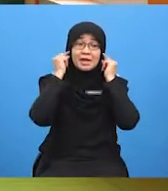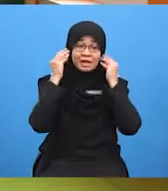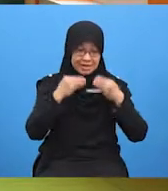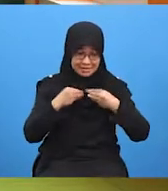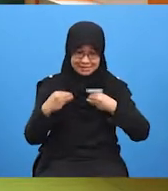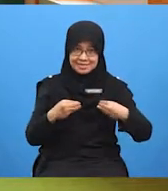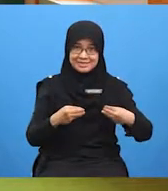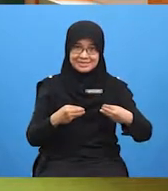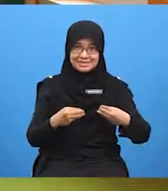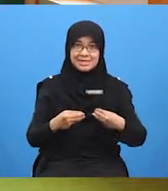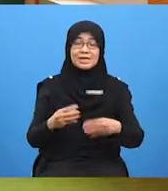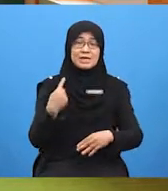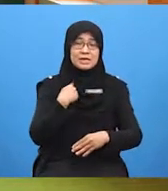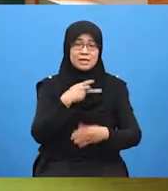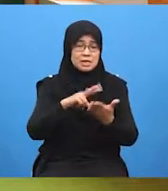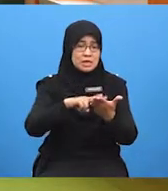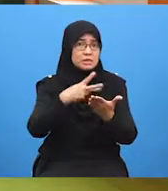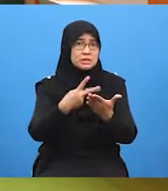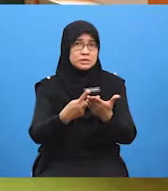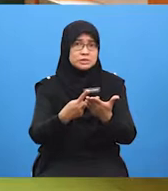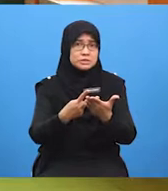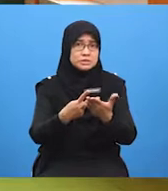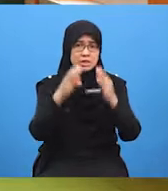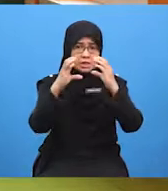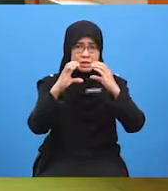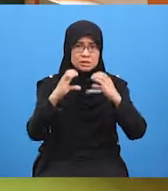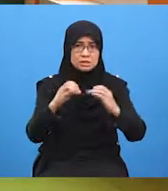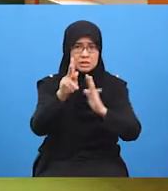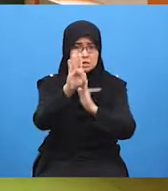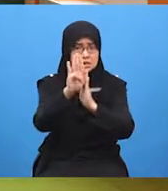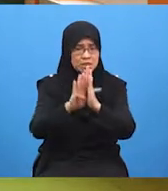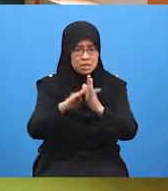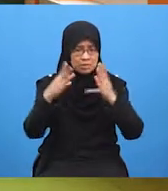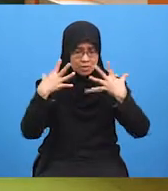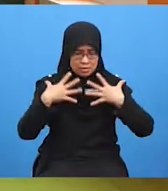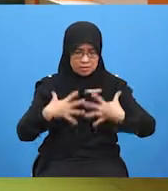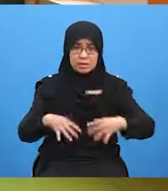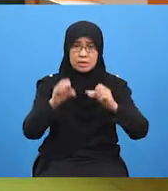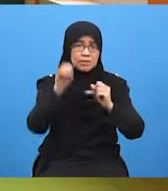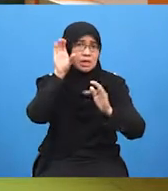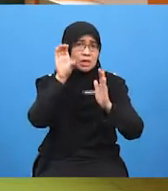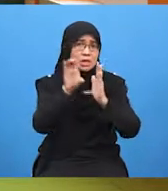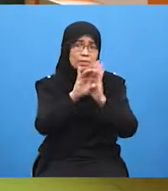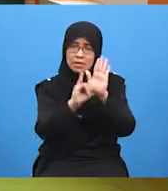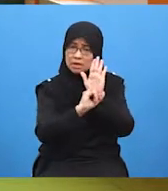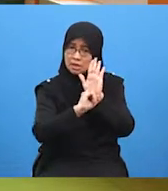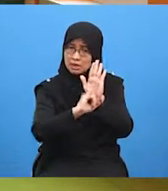Dapat kita tafsirkan di sini bahawa cara berpakaian boleh menggambarkan identiti